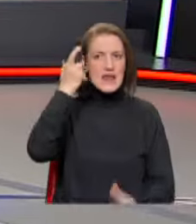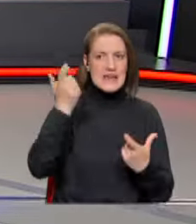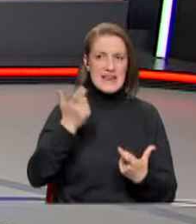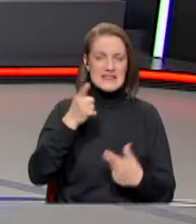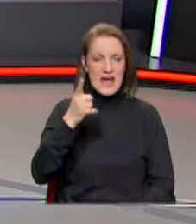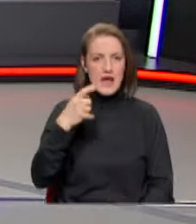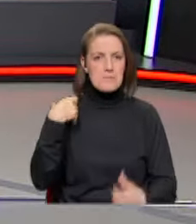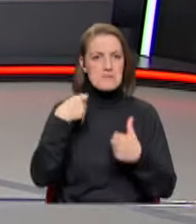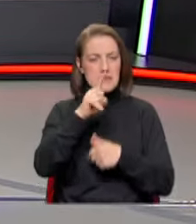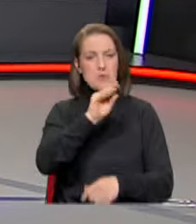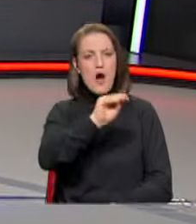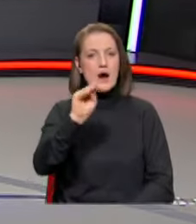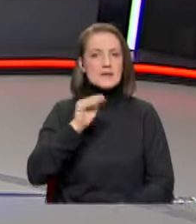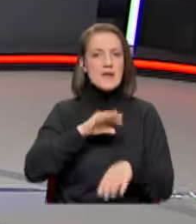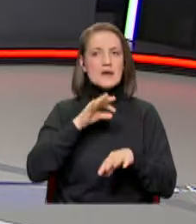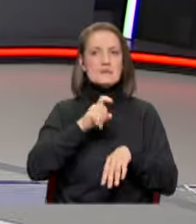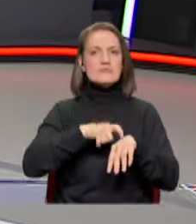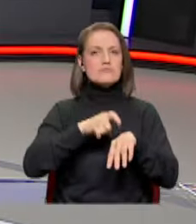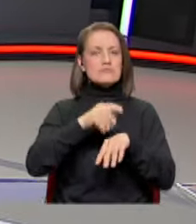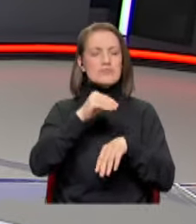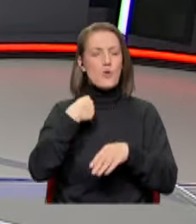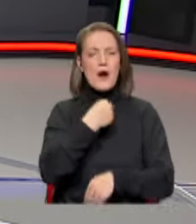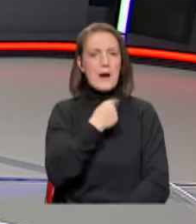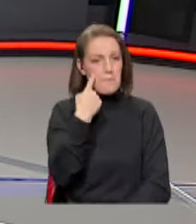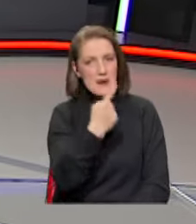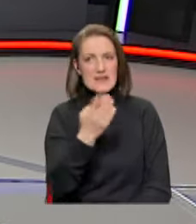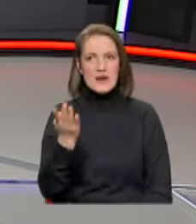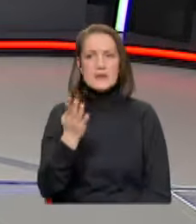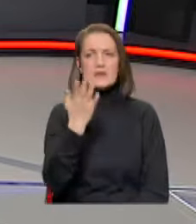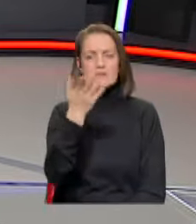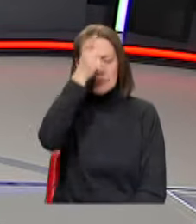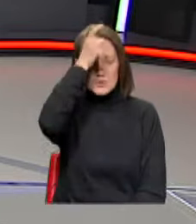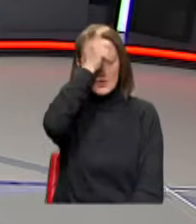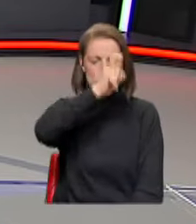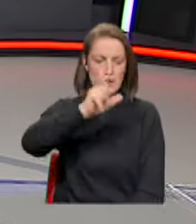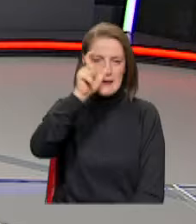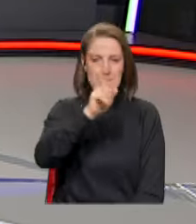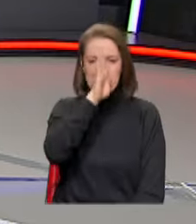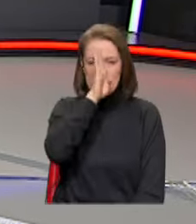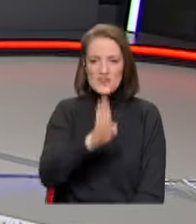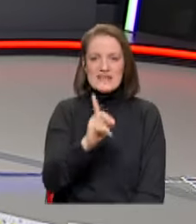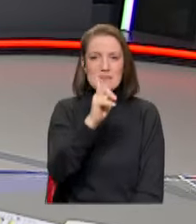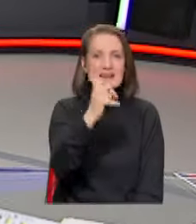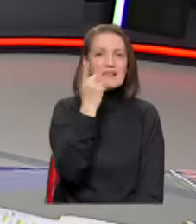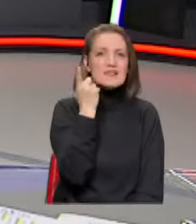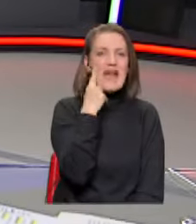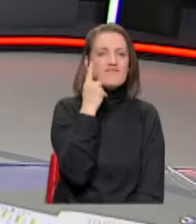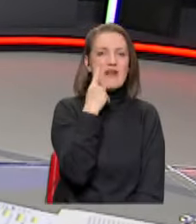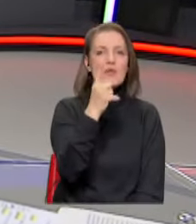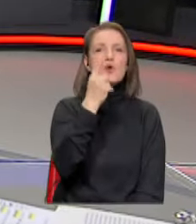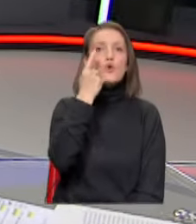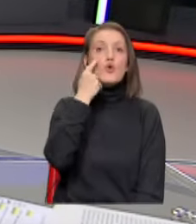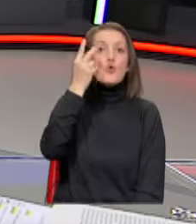diye bir muayene etseler mii ya oraya gelenleri y Türkiye ciddi bir devlettir